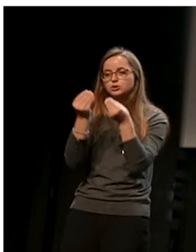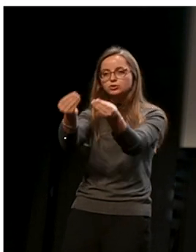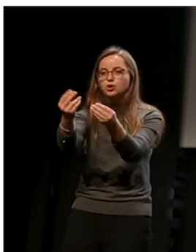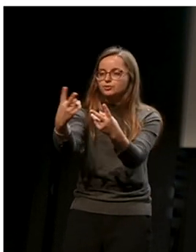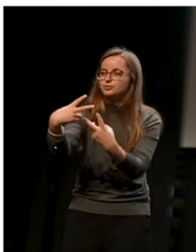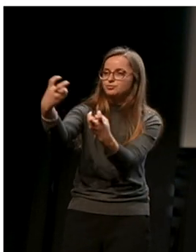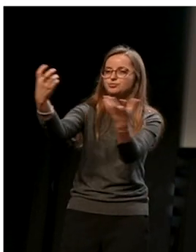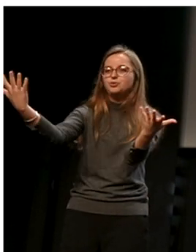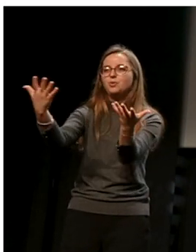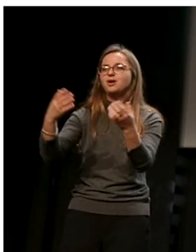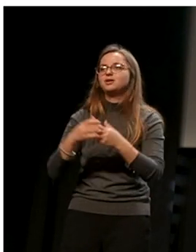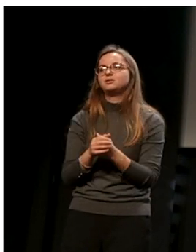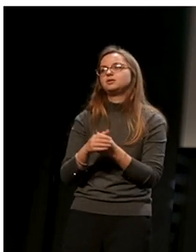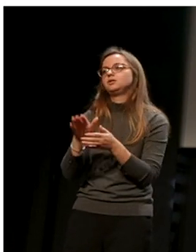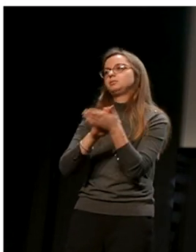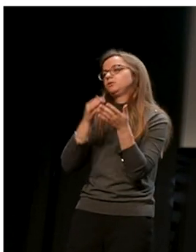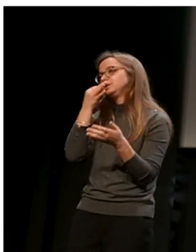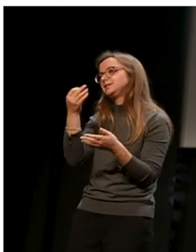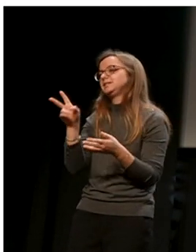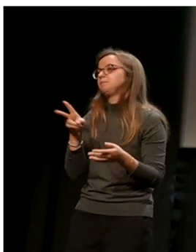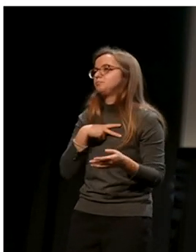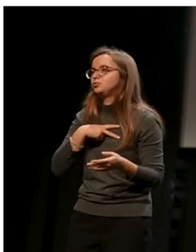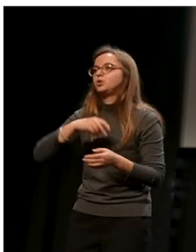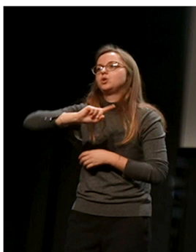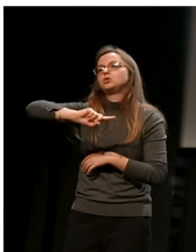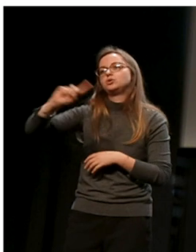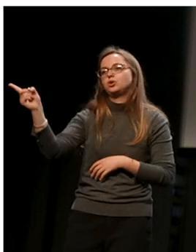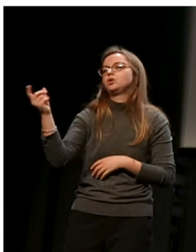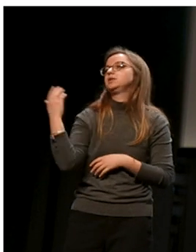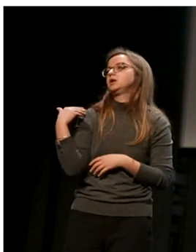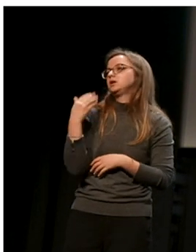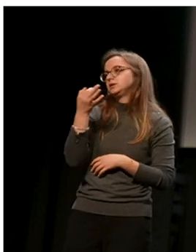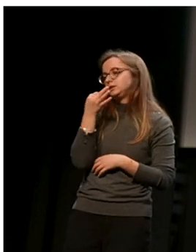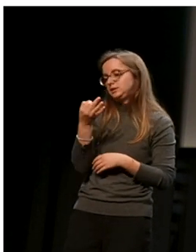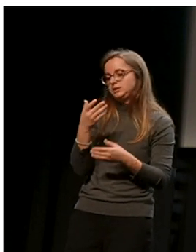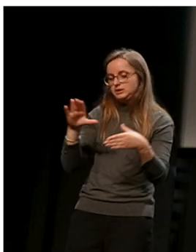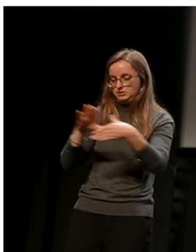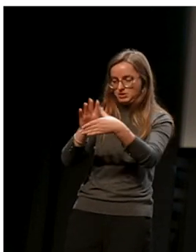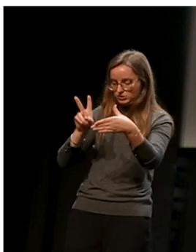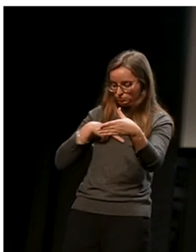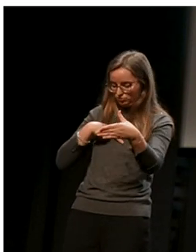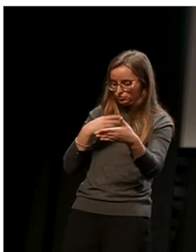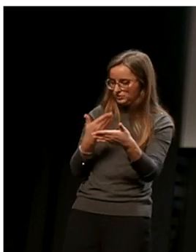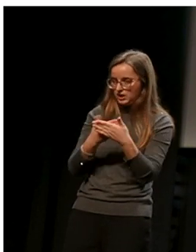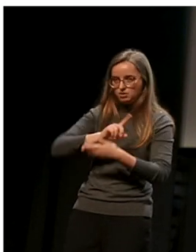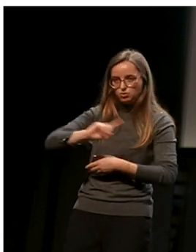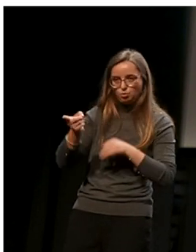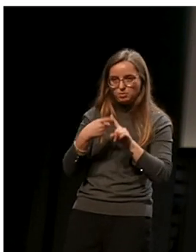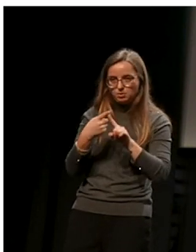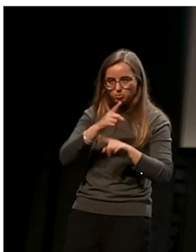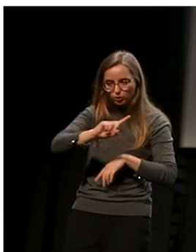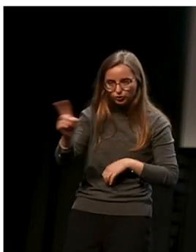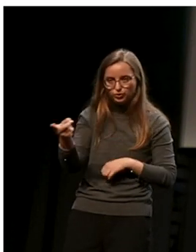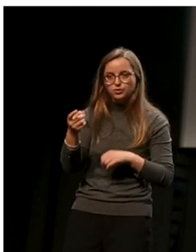On va pas relancer, mais justement, j'ai pas dit que c'était mon image. J'ai juste dit juste avant que la finalité, c'était pas l'intérêt, c'était pas d'avoir une belle image, c'était